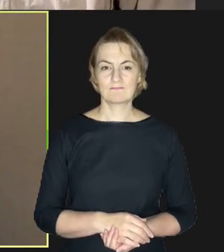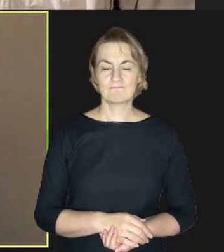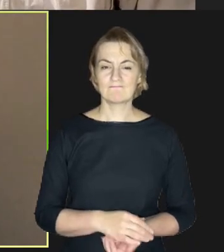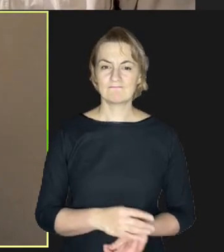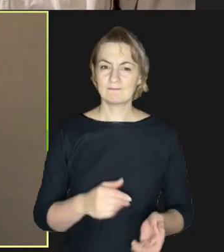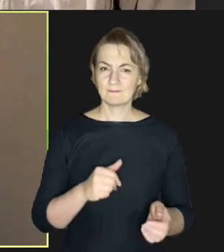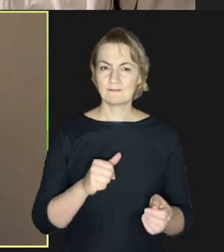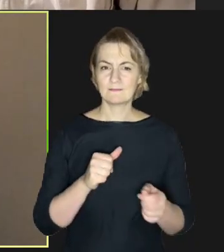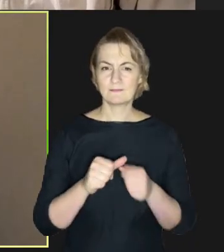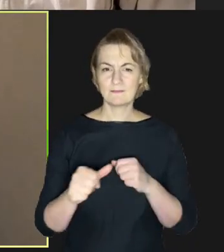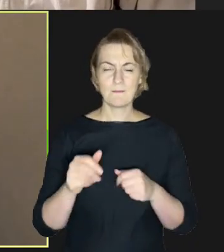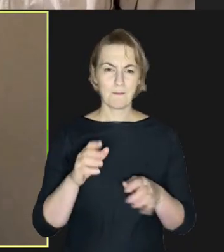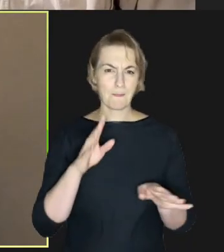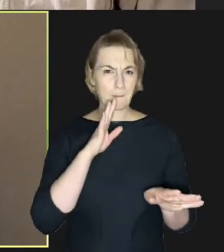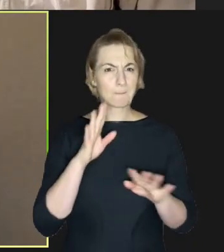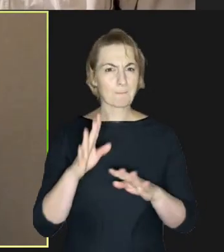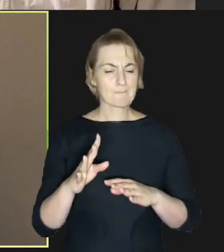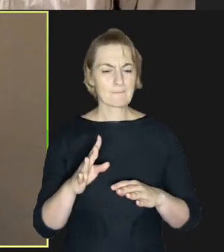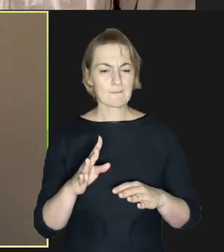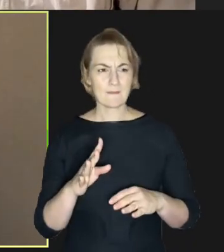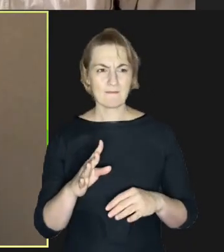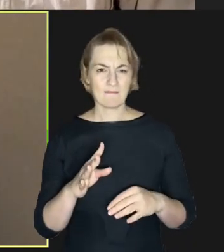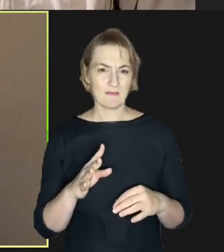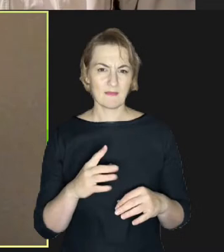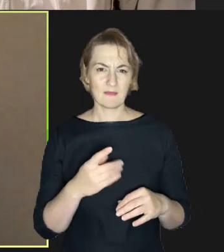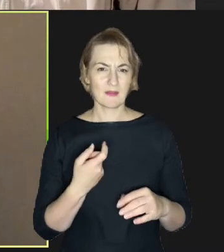jest totalne zakwestionowanie ego,